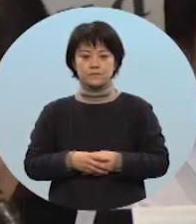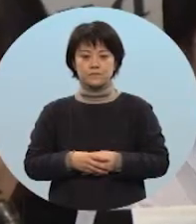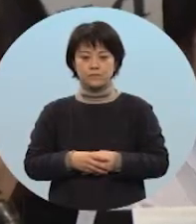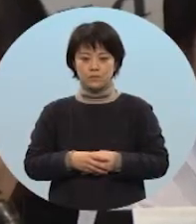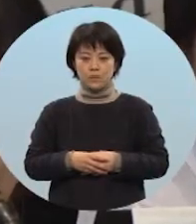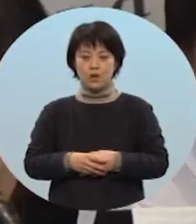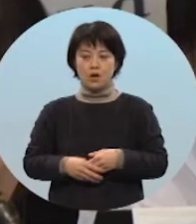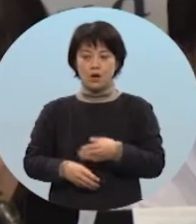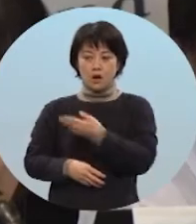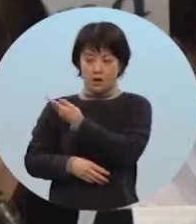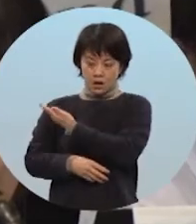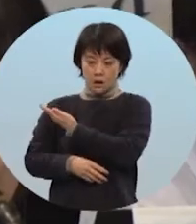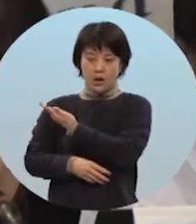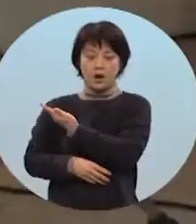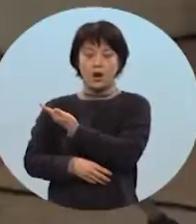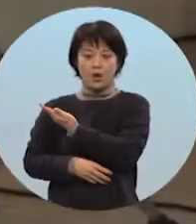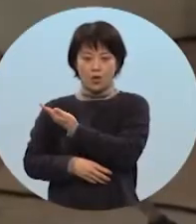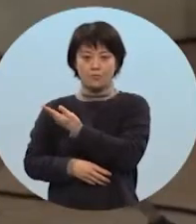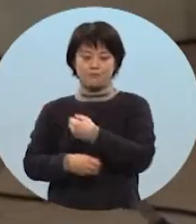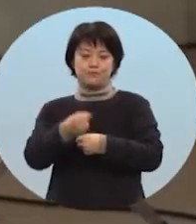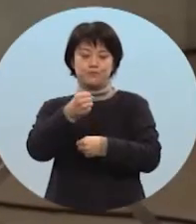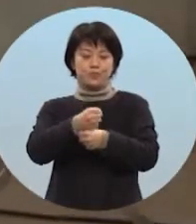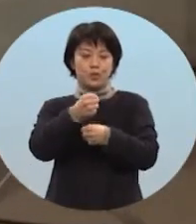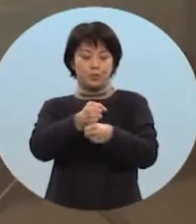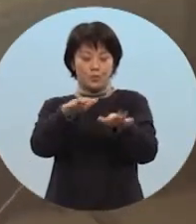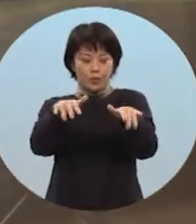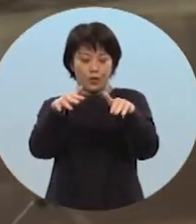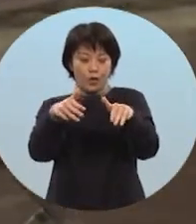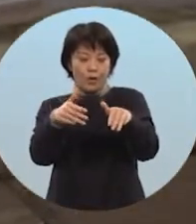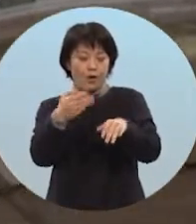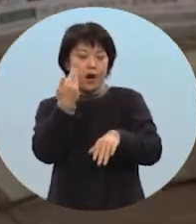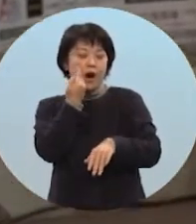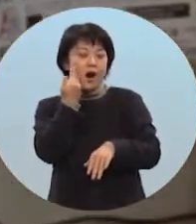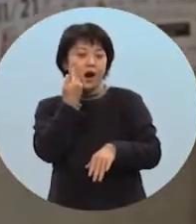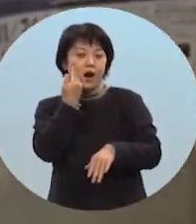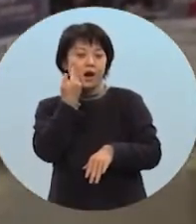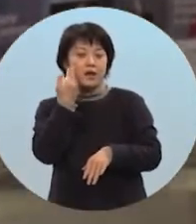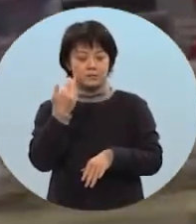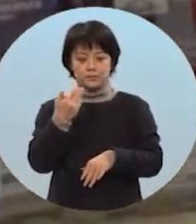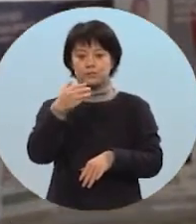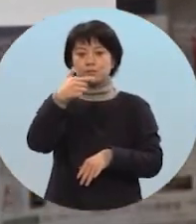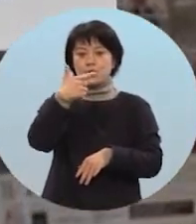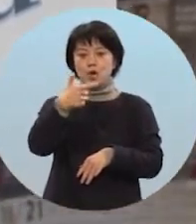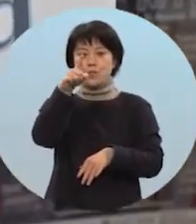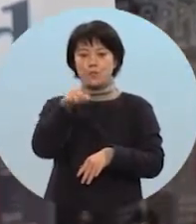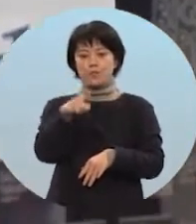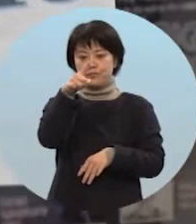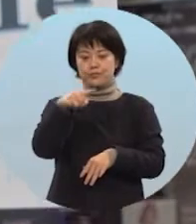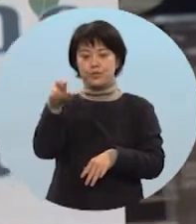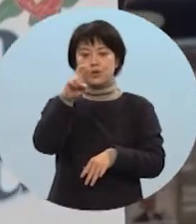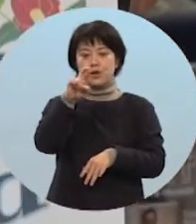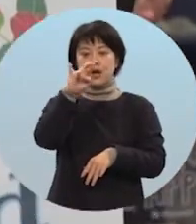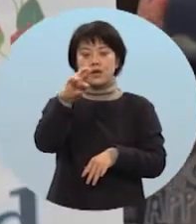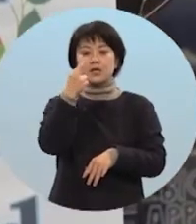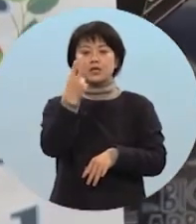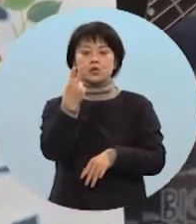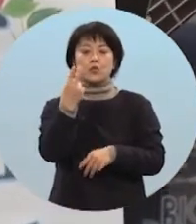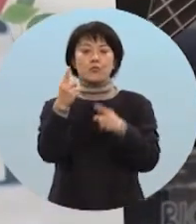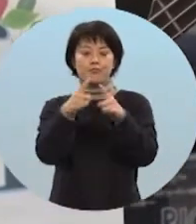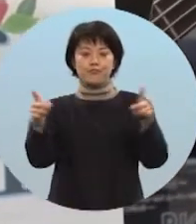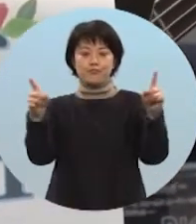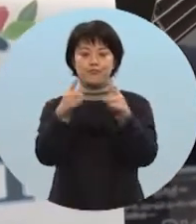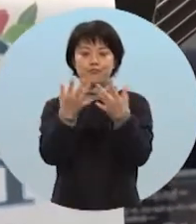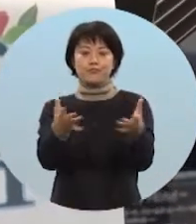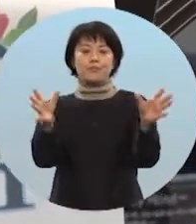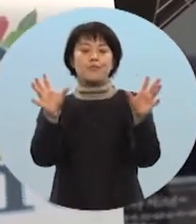ジュニアサンシャインバンドはビッグアップルのホストバンドでもあるムーンライトジャズオーケストラがジャズの裾野を広げる